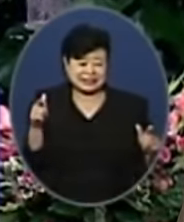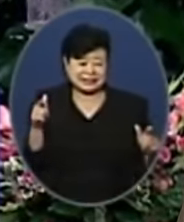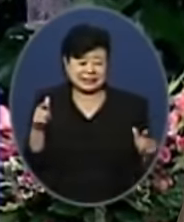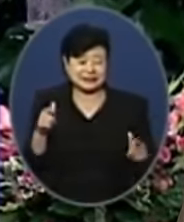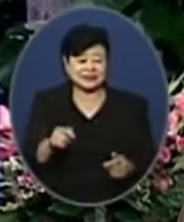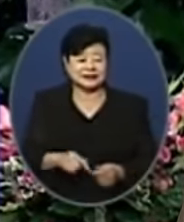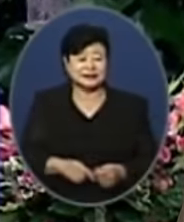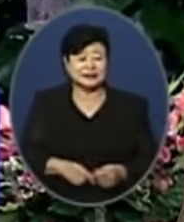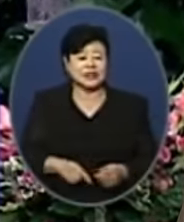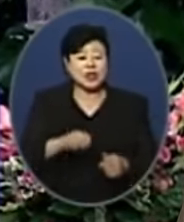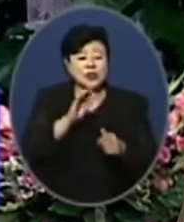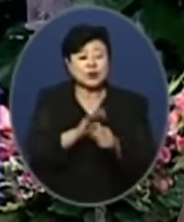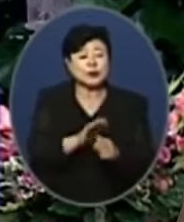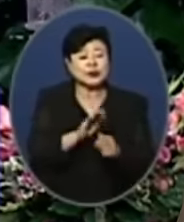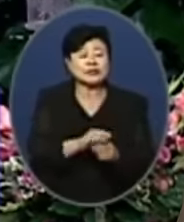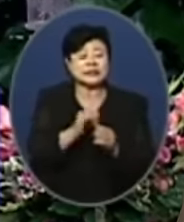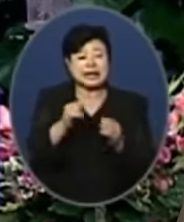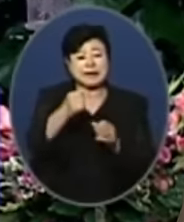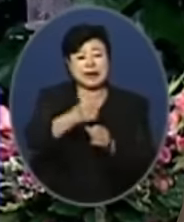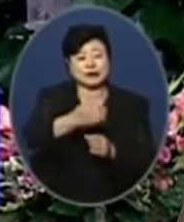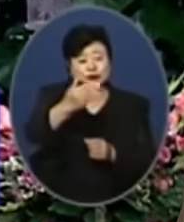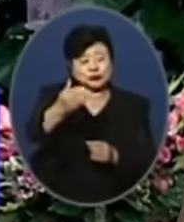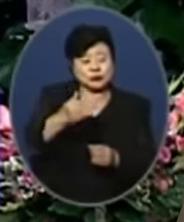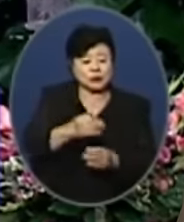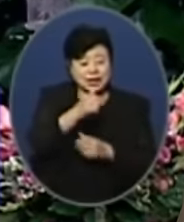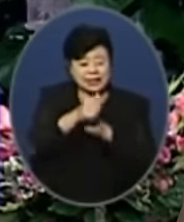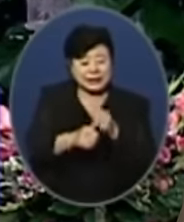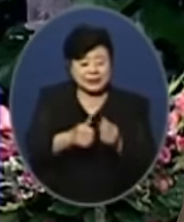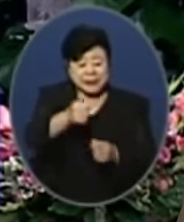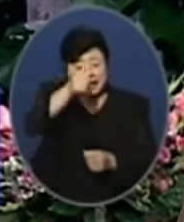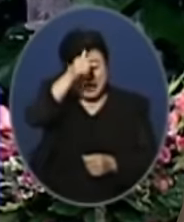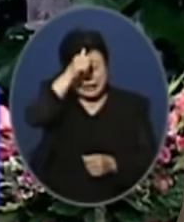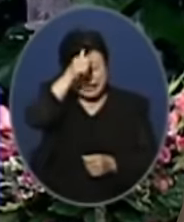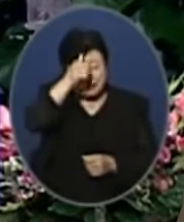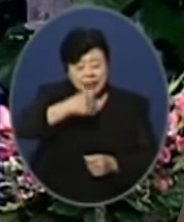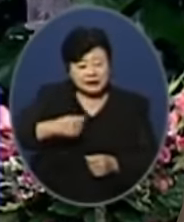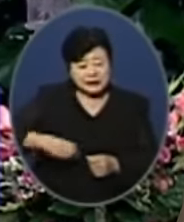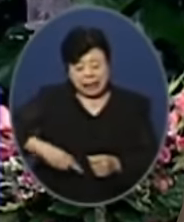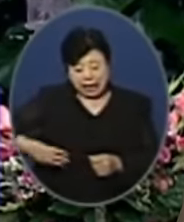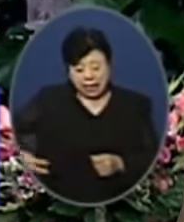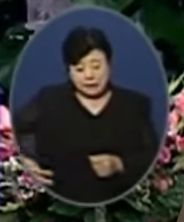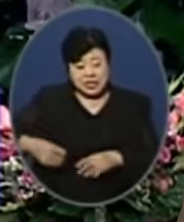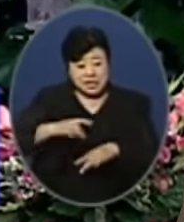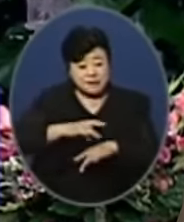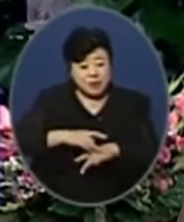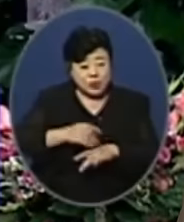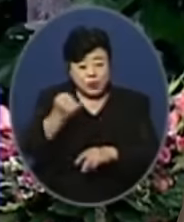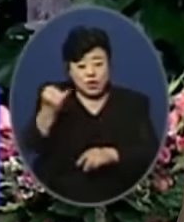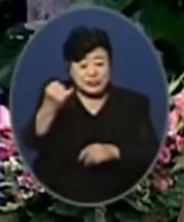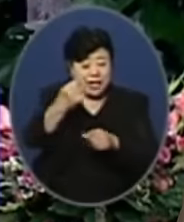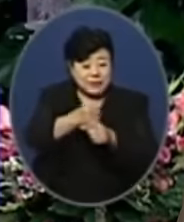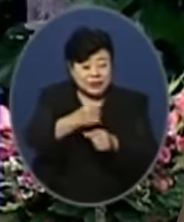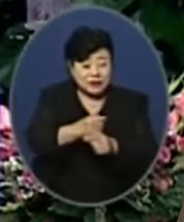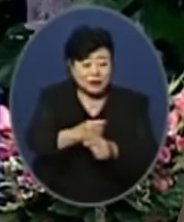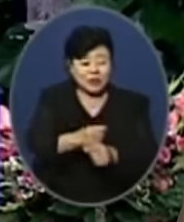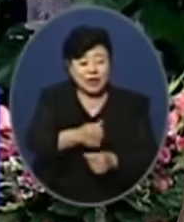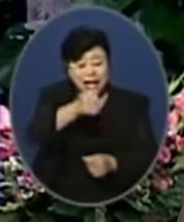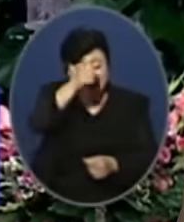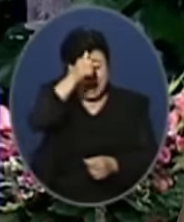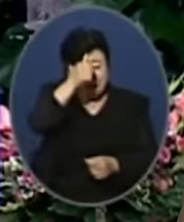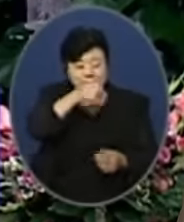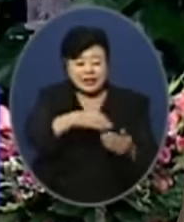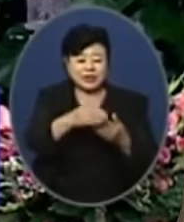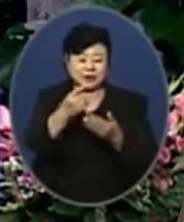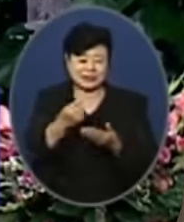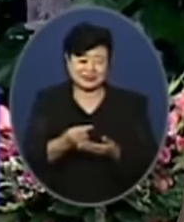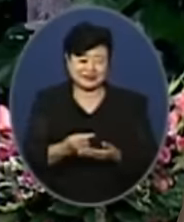내가 그를 위하여 돕는 배필을 지으리라. 야훼 하나님이 아담에게 취하신 그 갈비대로 여자를 만드시고 그를 아담에게 이끌어